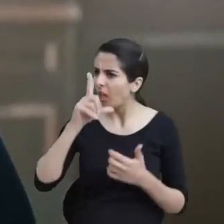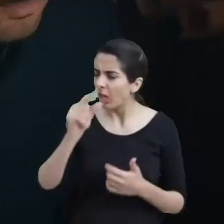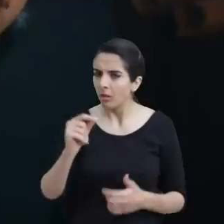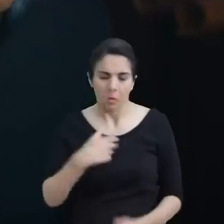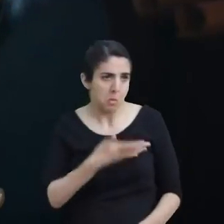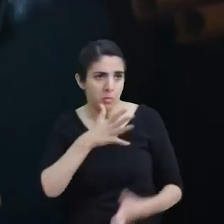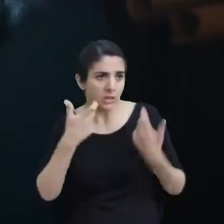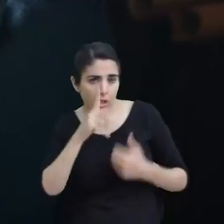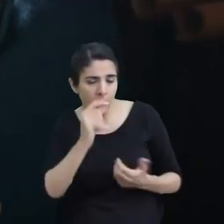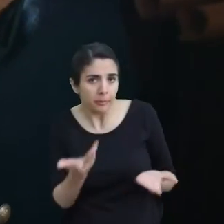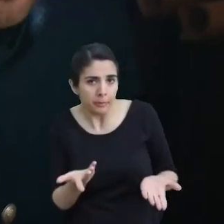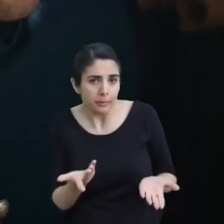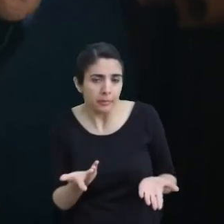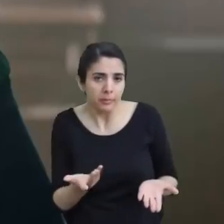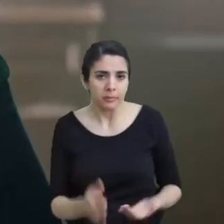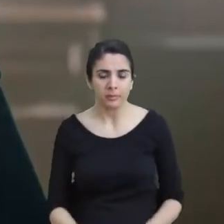kim? Ben ne bileyim aslan kim?